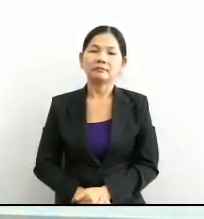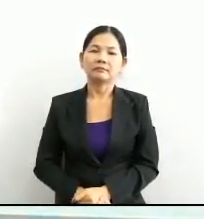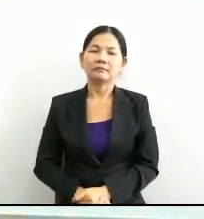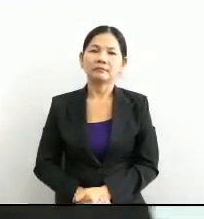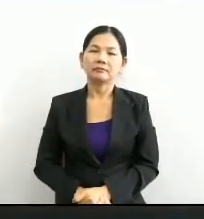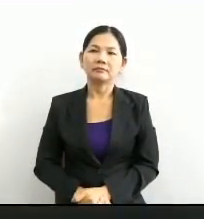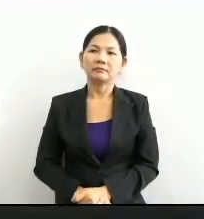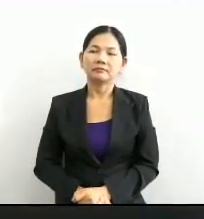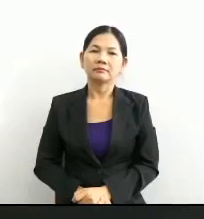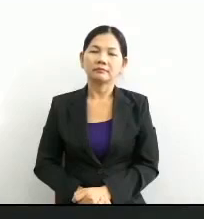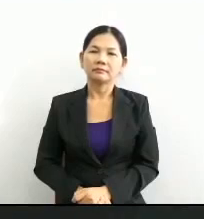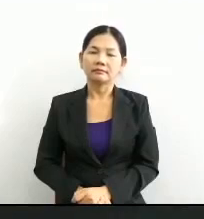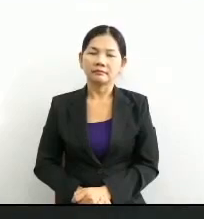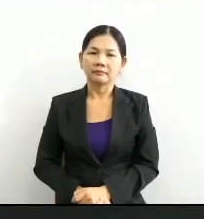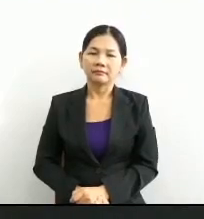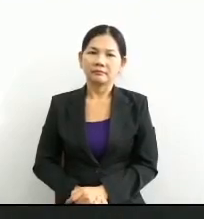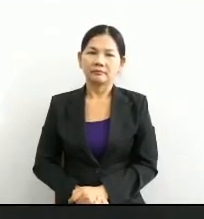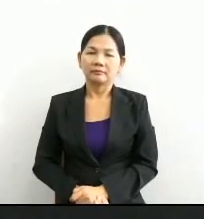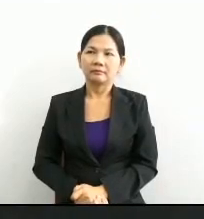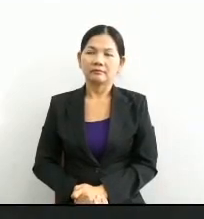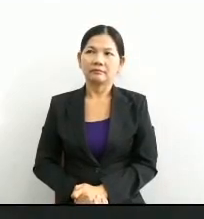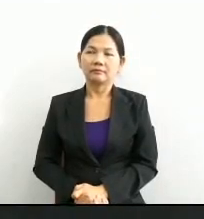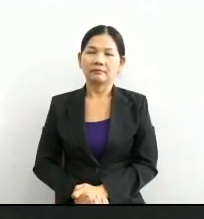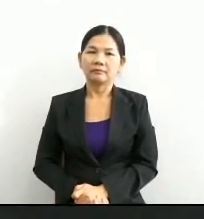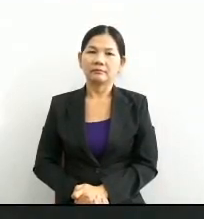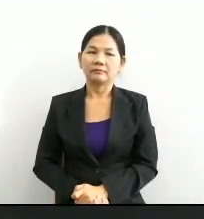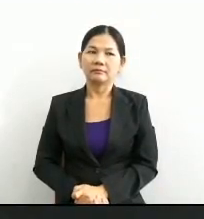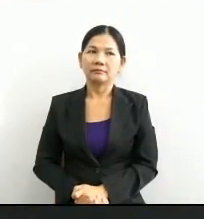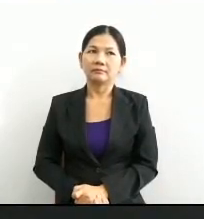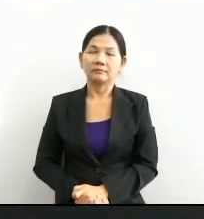chừng là nó khổ hồ ấy khâm xa dương tràn chừng là khổ thời ta phục lòng một tiết